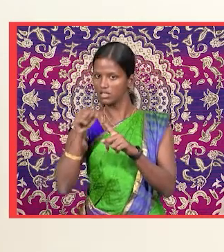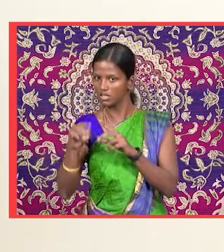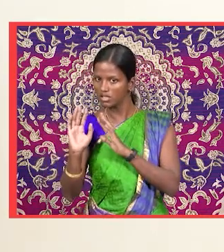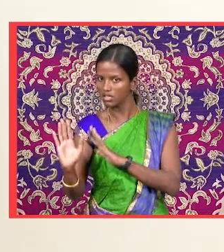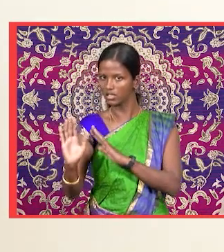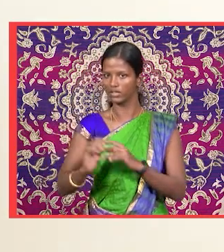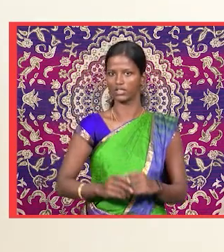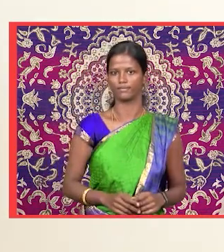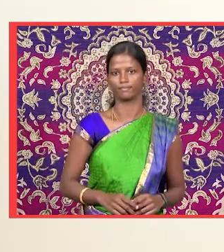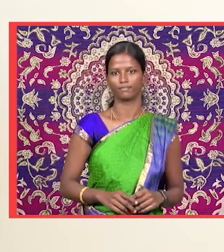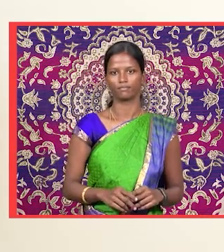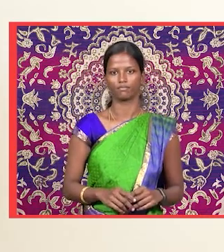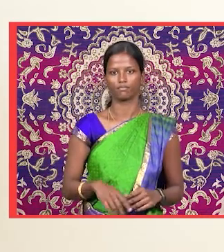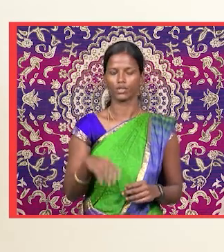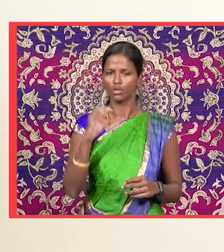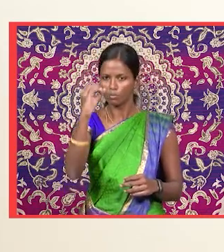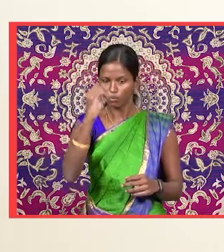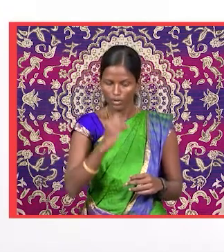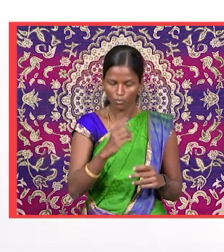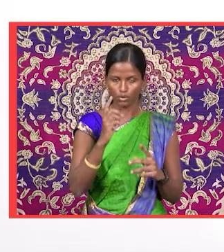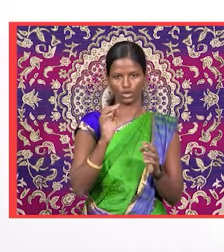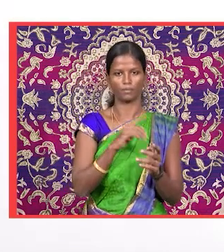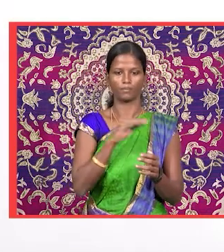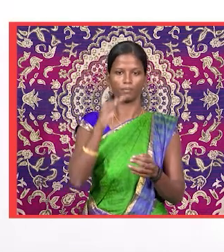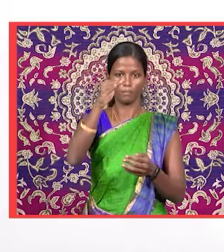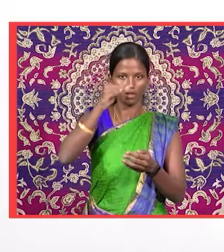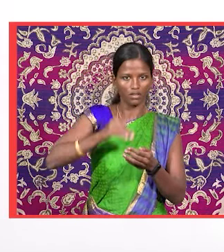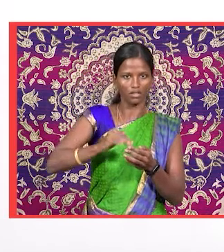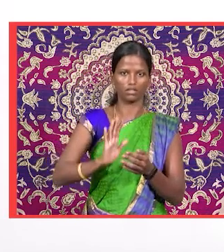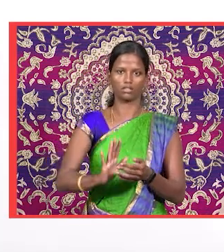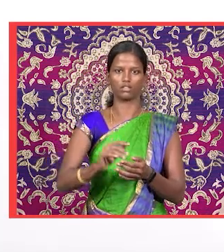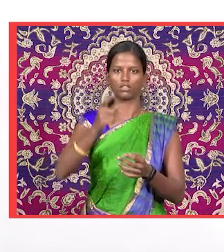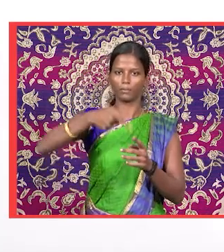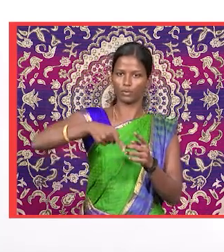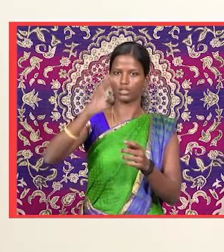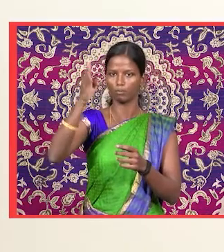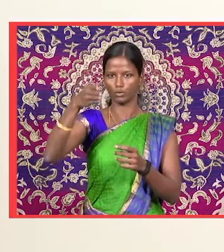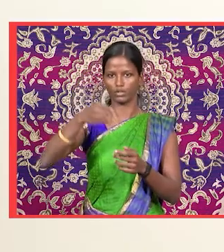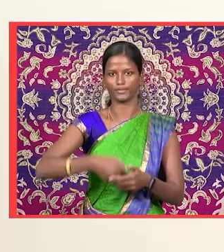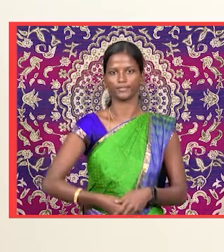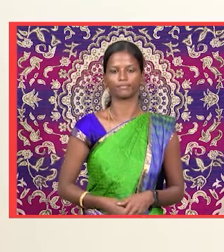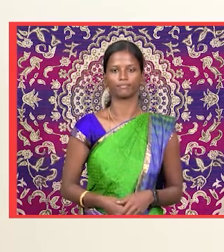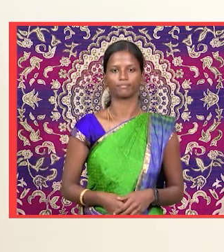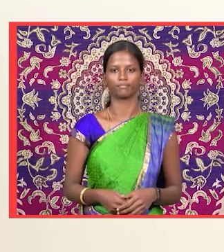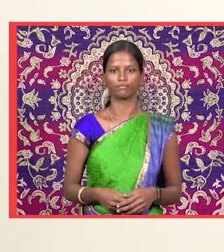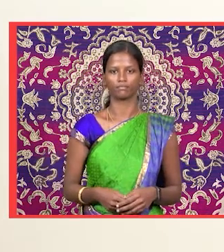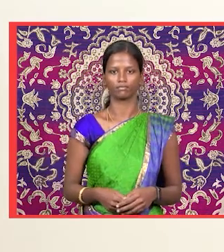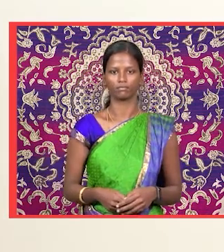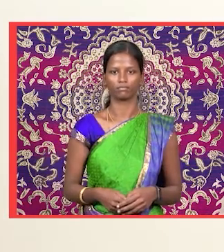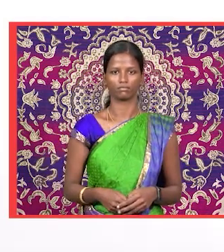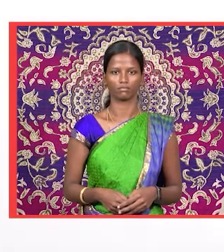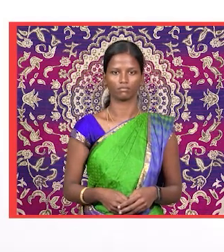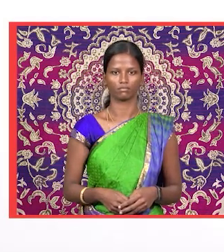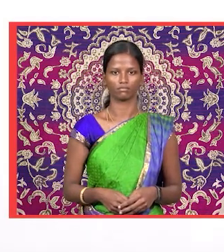தெரியும், 100 சதவீதத்தில் பெருக்கி எழுதணும். இப்போ நம்ம கேன்சல் பண்ணிக்கலாம். இந்த ஒரு 0 இந்த ஒரு 0 கேன்சல்